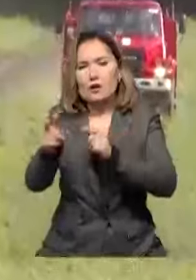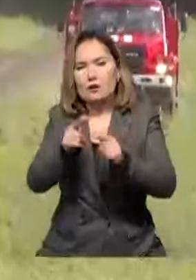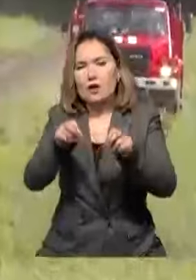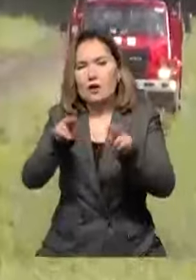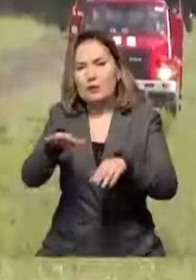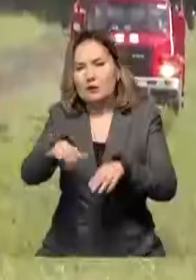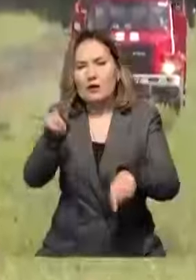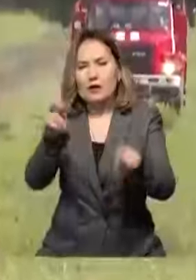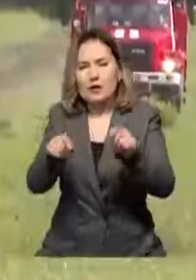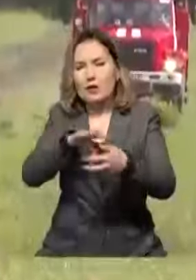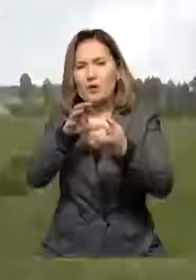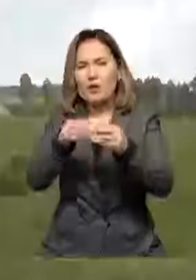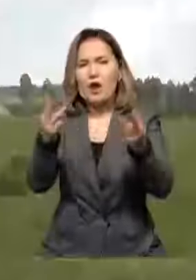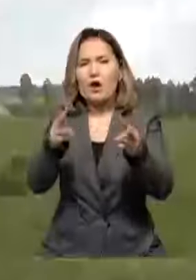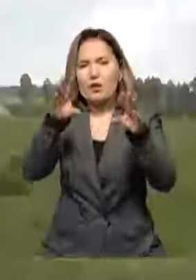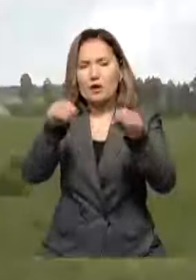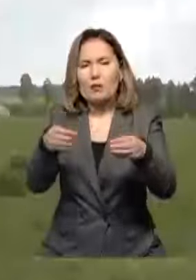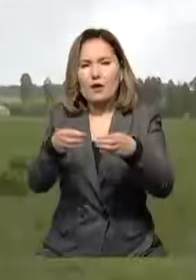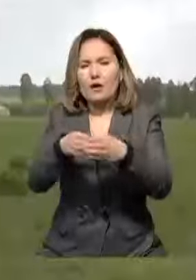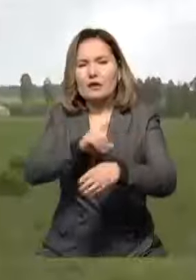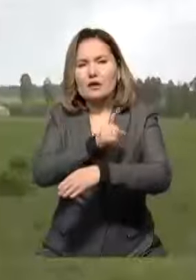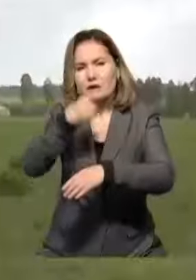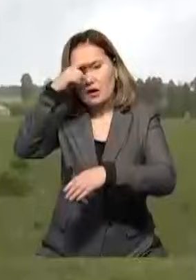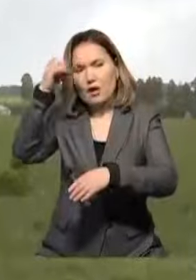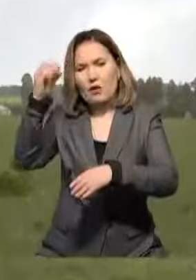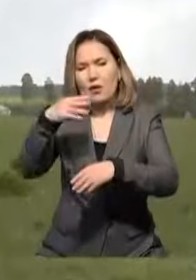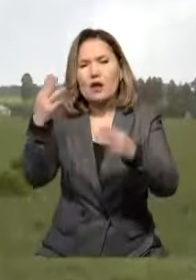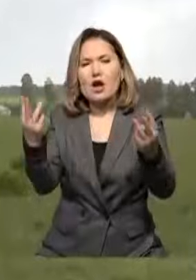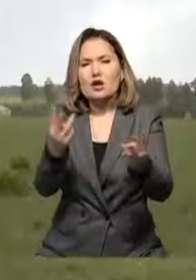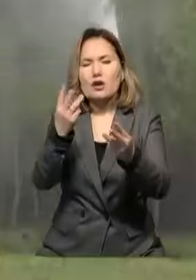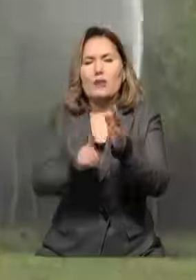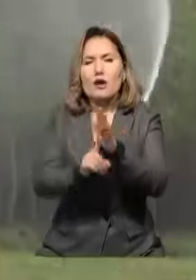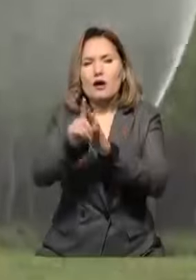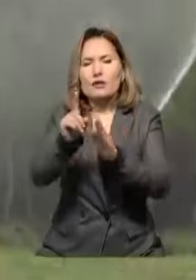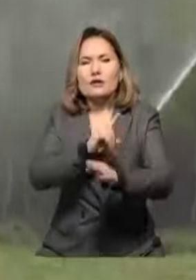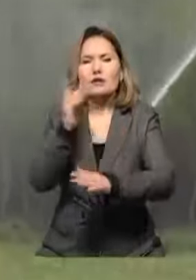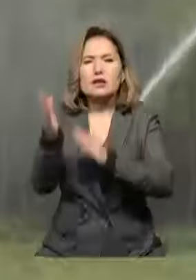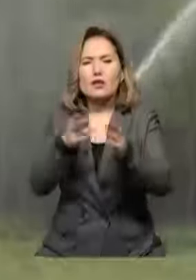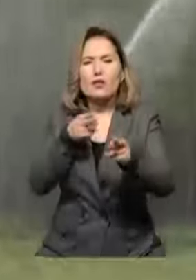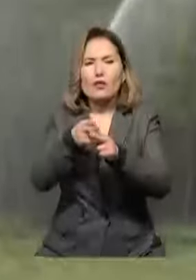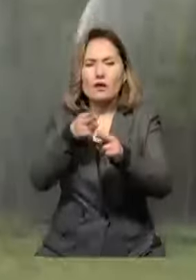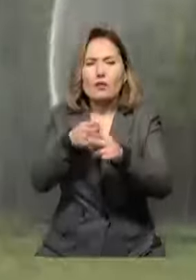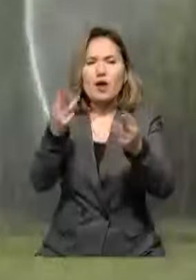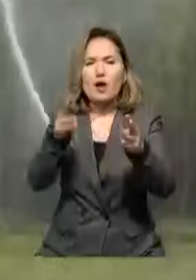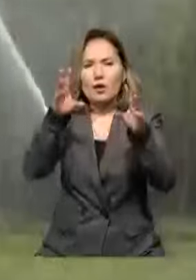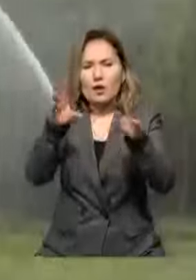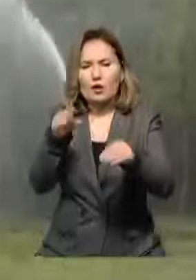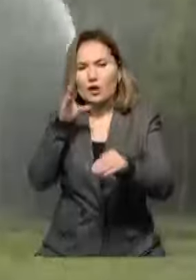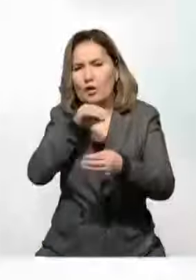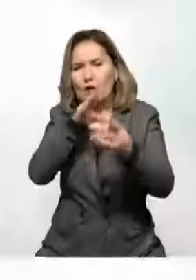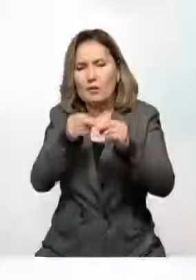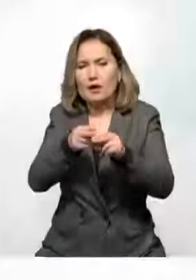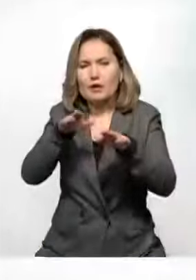таңдалып алынған. Сценарий бойынша өрт сөндірушілер күннің күрт ысуынан тұтанып, желдің ұйтқуынан күшейген қызыл жалынмен арпалысты. Тілсіз жауды тоқтату